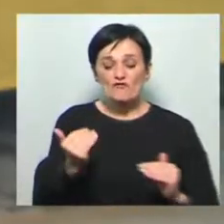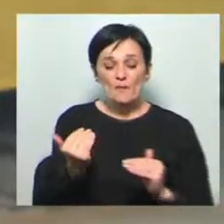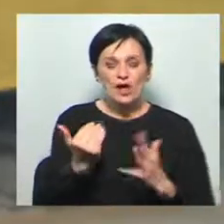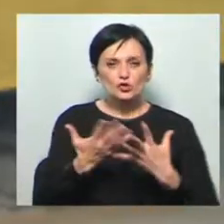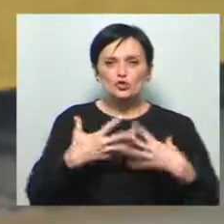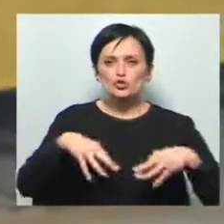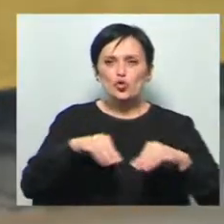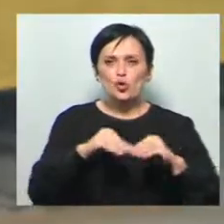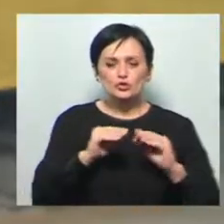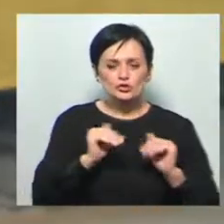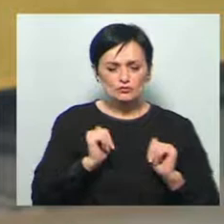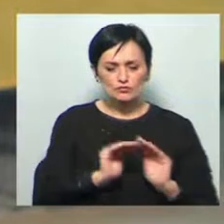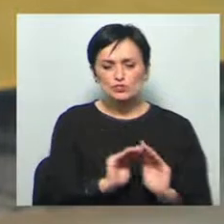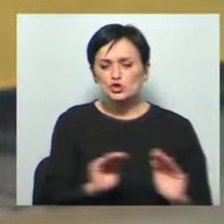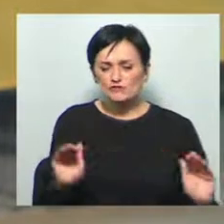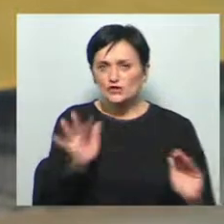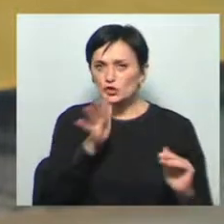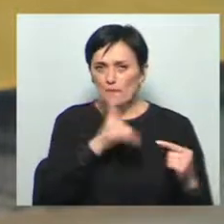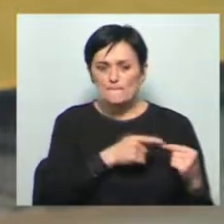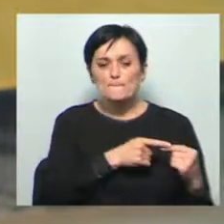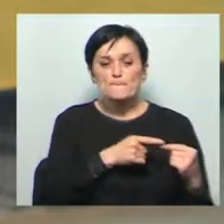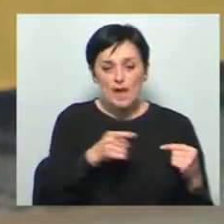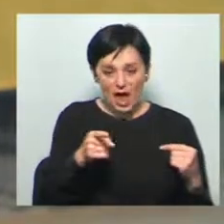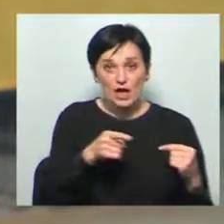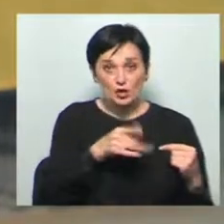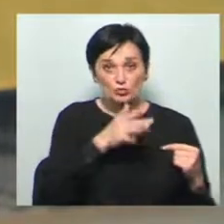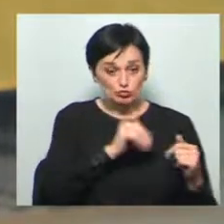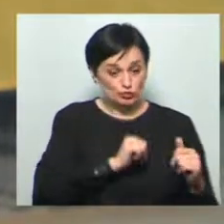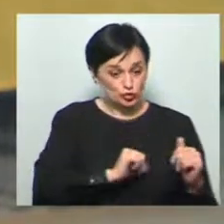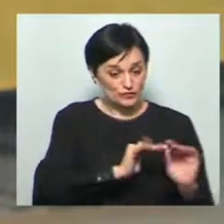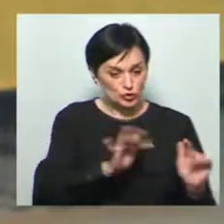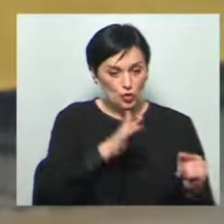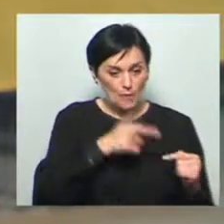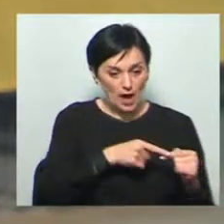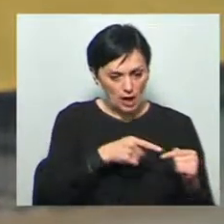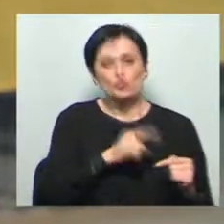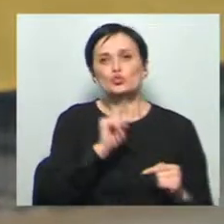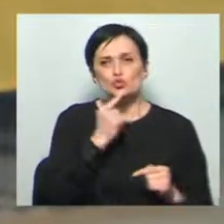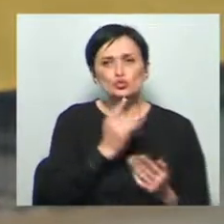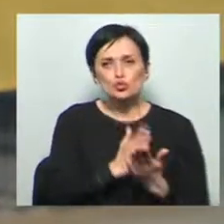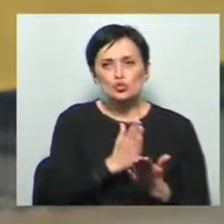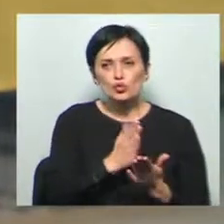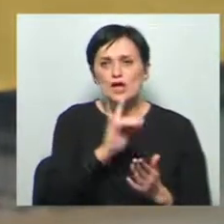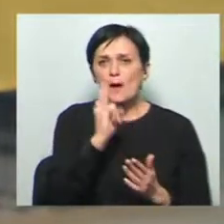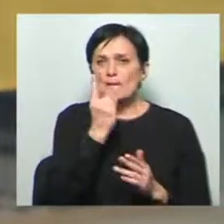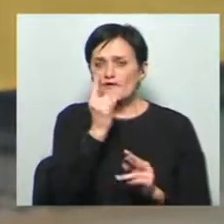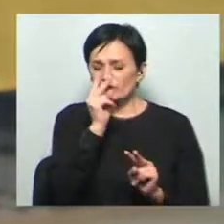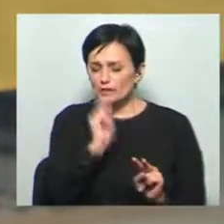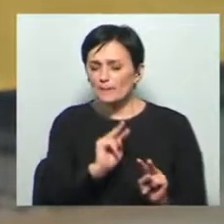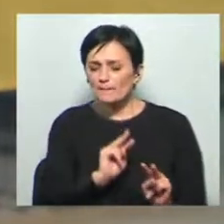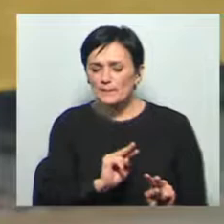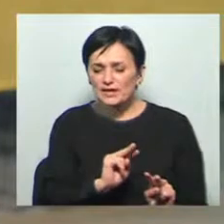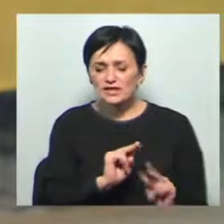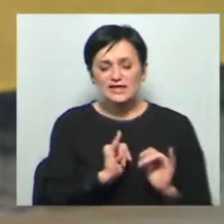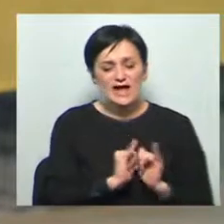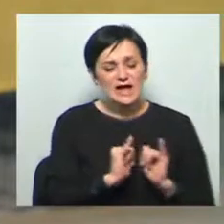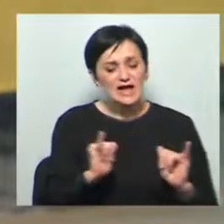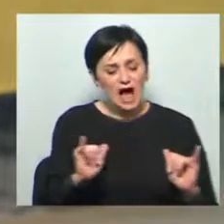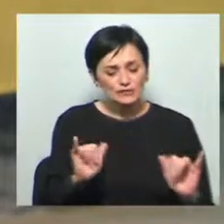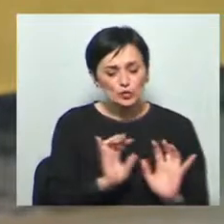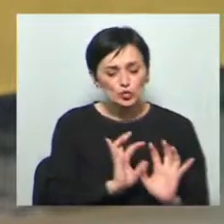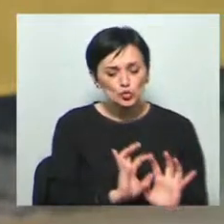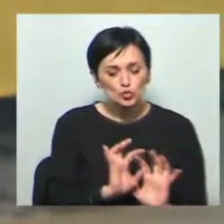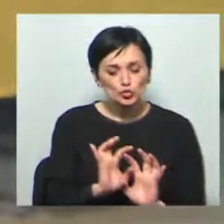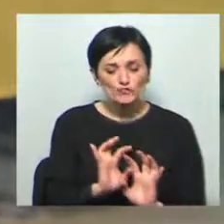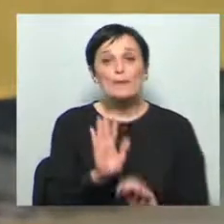ოჯახებისთვის მშვიდობიან პერიოდშიც კი რთულია ხოლმე ბავშვის მიხედვა, მათ განვითარებაზე